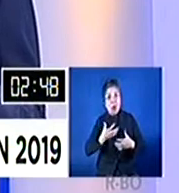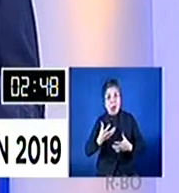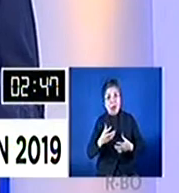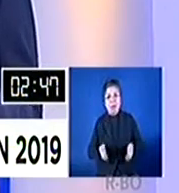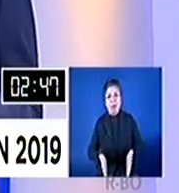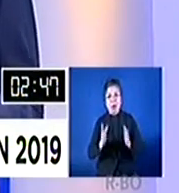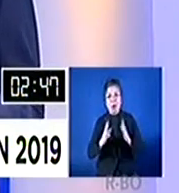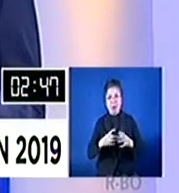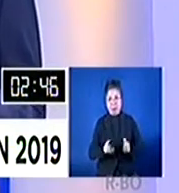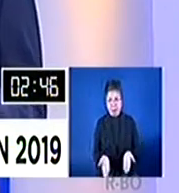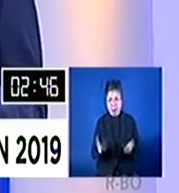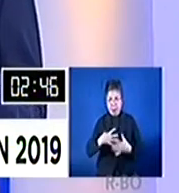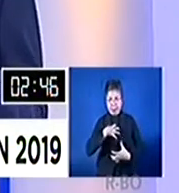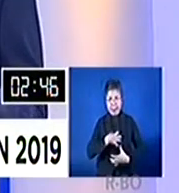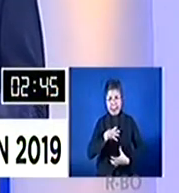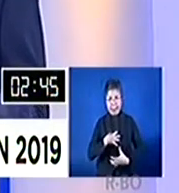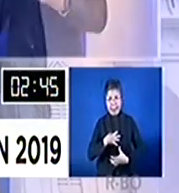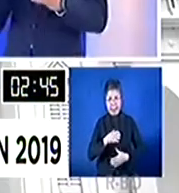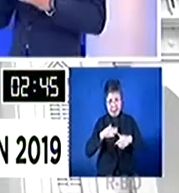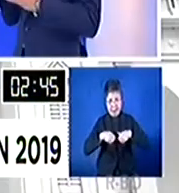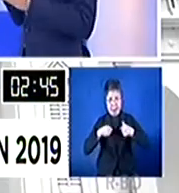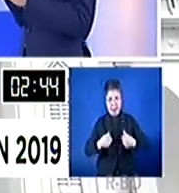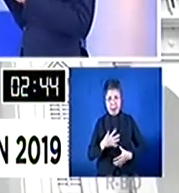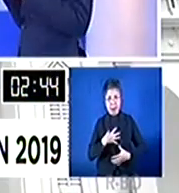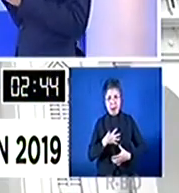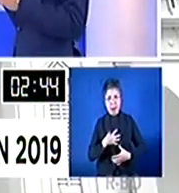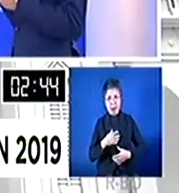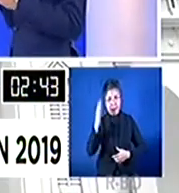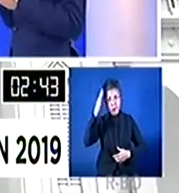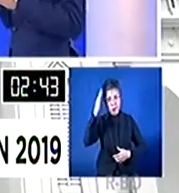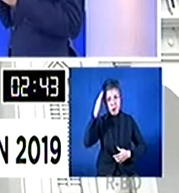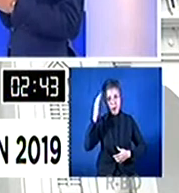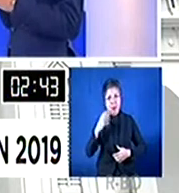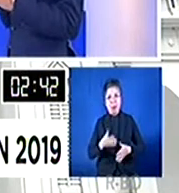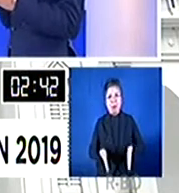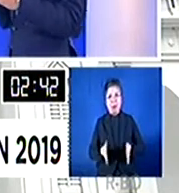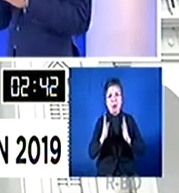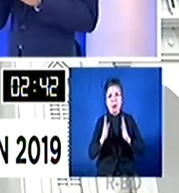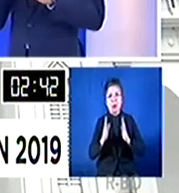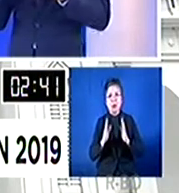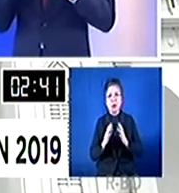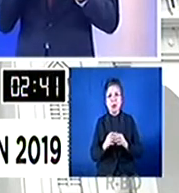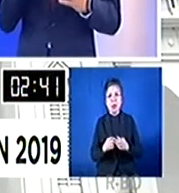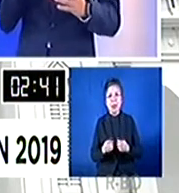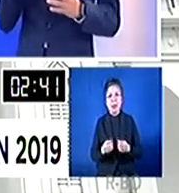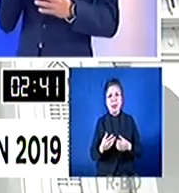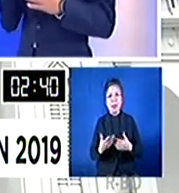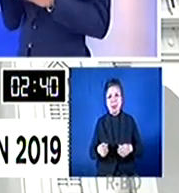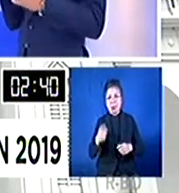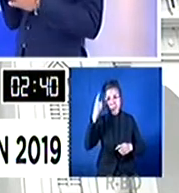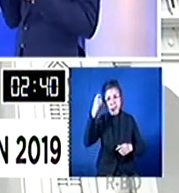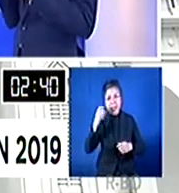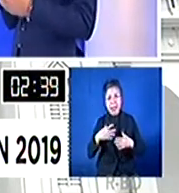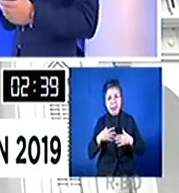membangun karakter, budi pekerti, tentunya juga membangun peserta didik